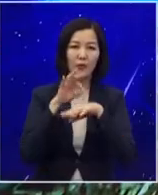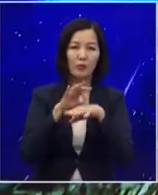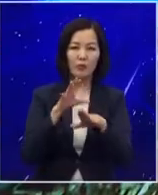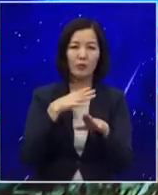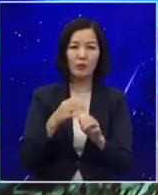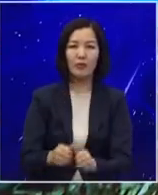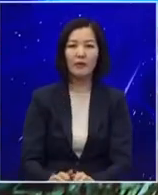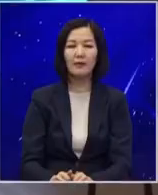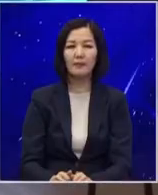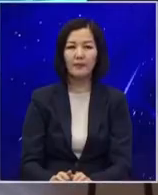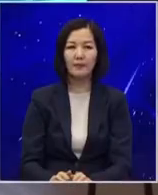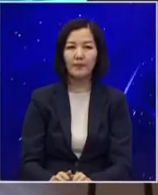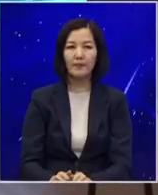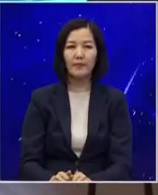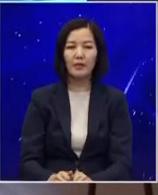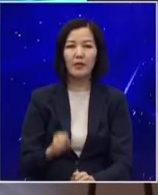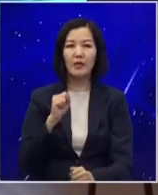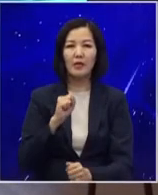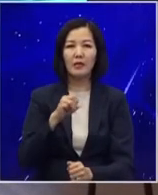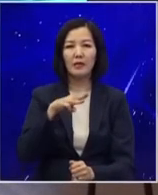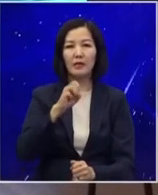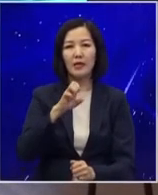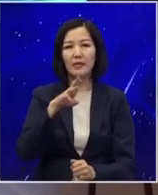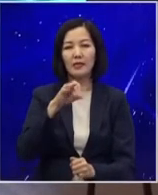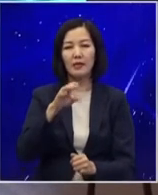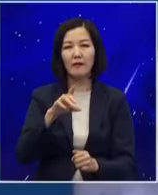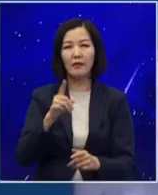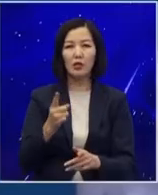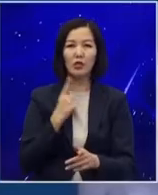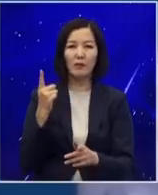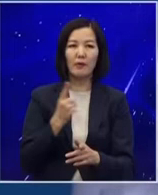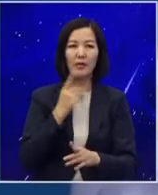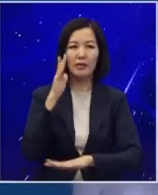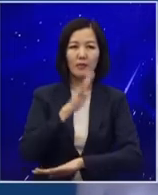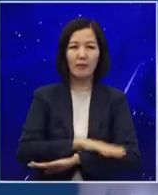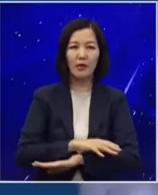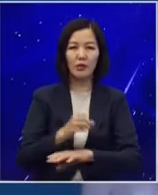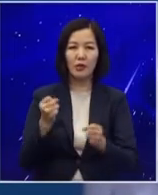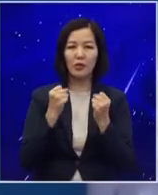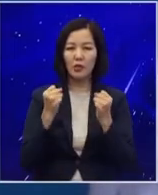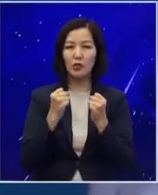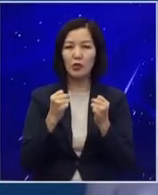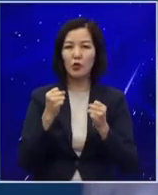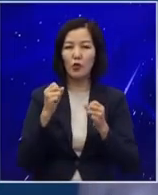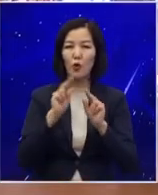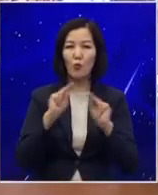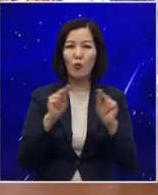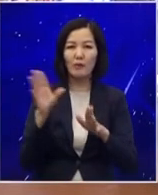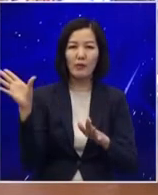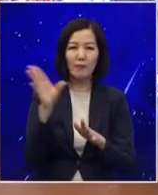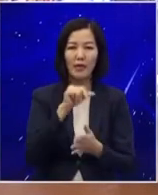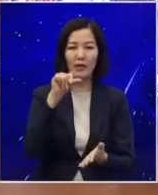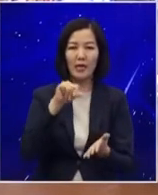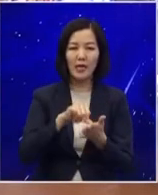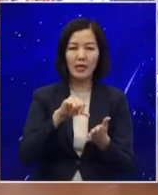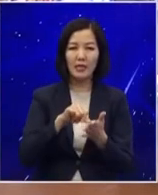өткізді. Абдуали Тастановтың шеберлік сабағына Ақсу ауданының спорт әдіскерлері мен дене шынықтыру пәнінің мұғалімдері түгел қатысты. Олар